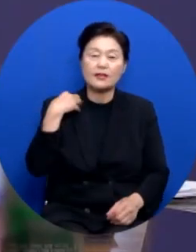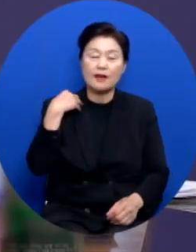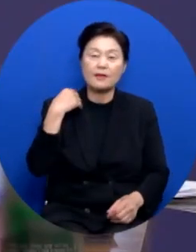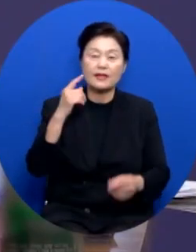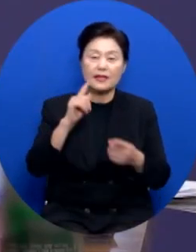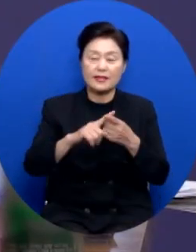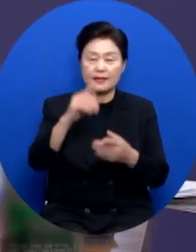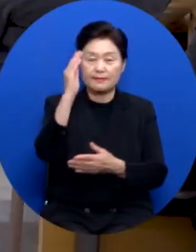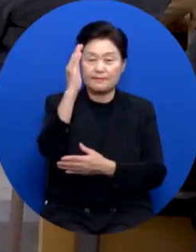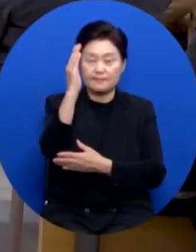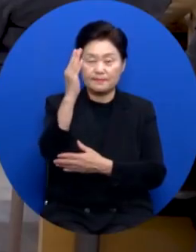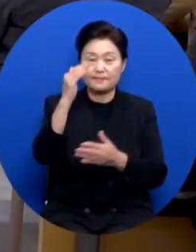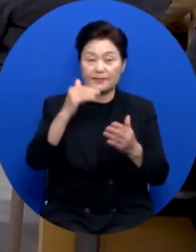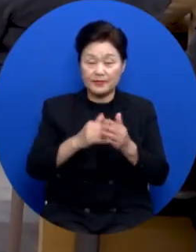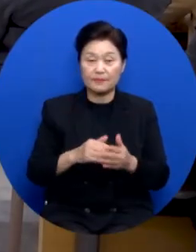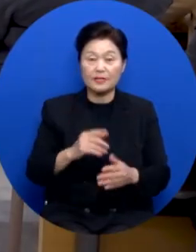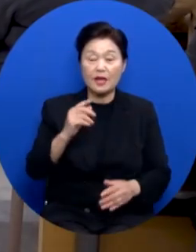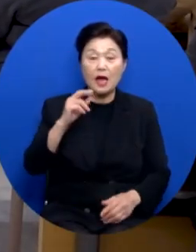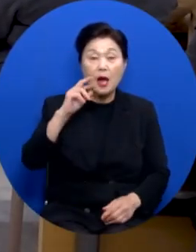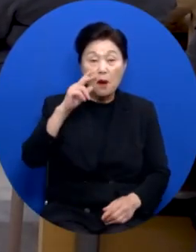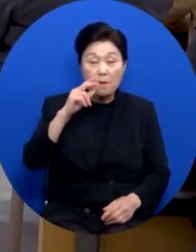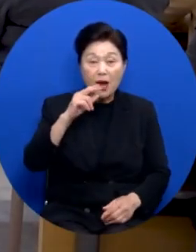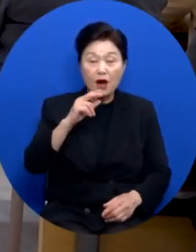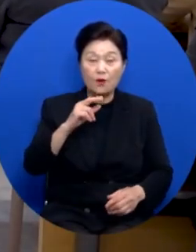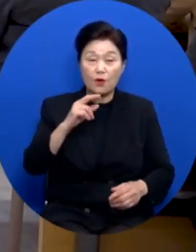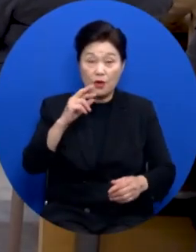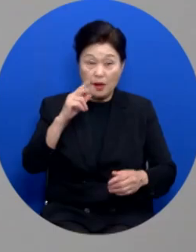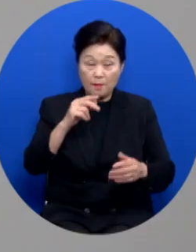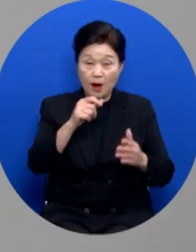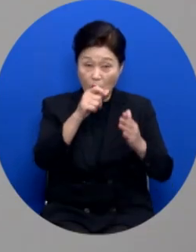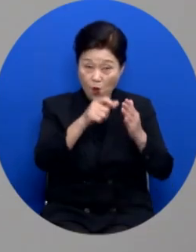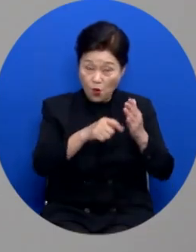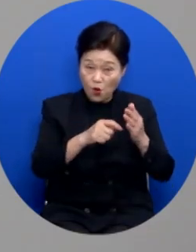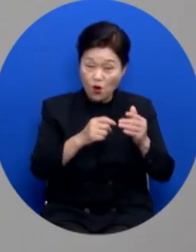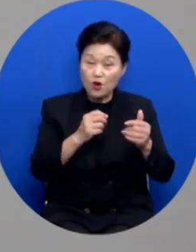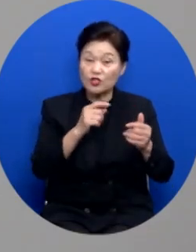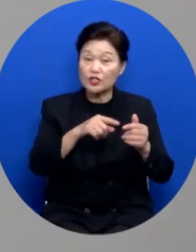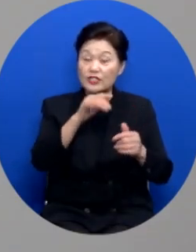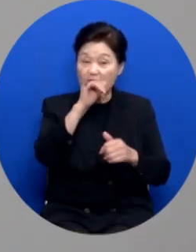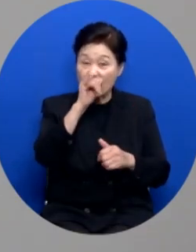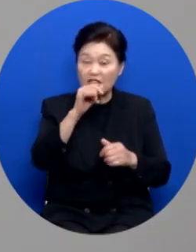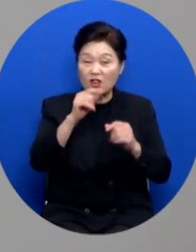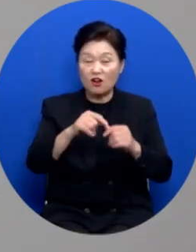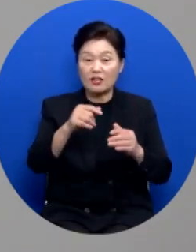강했습니다이 목사는 서신에 드러난 사도바울의과 사을